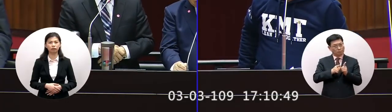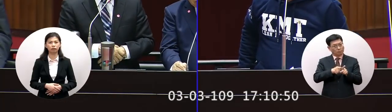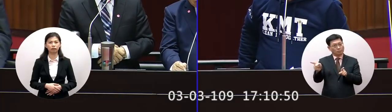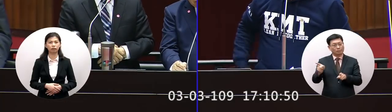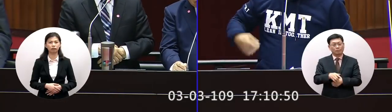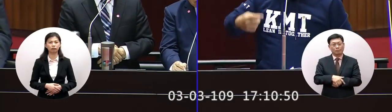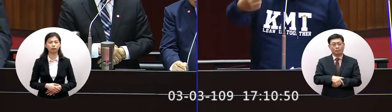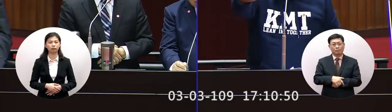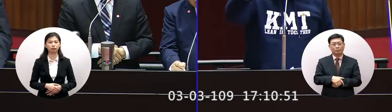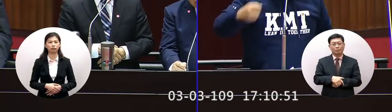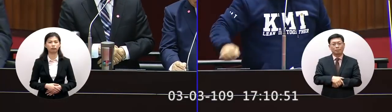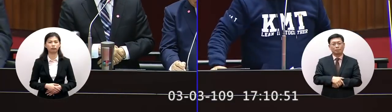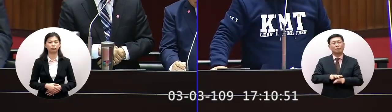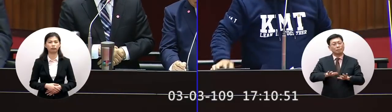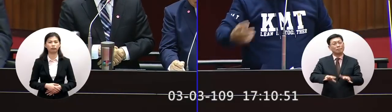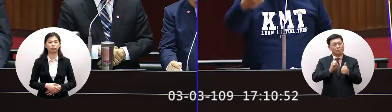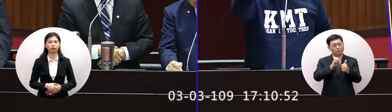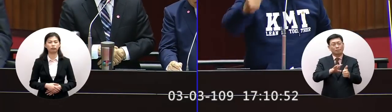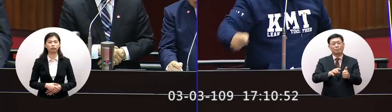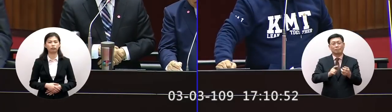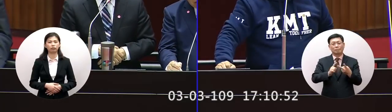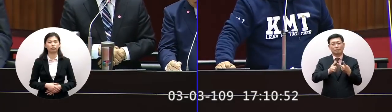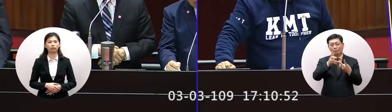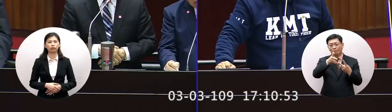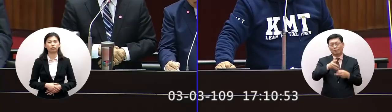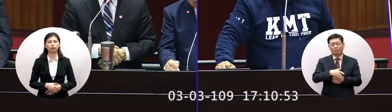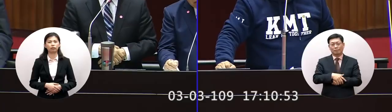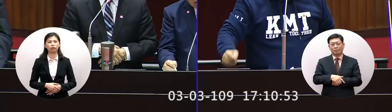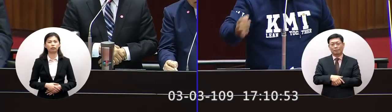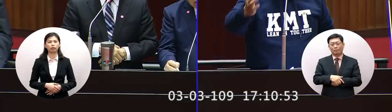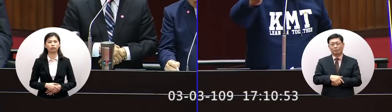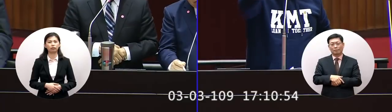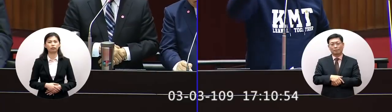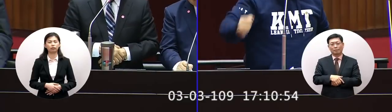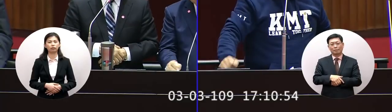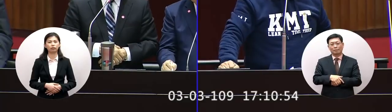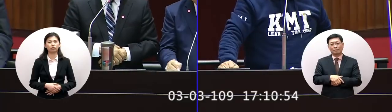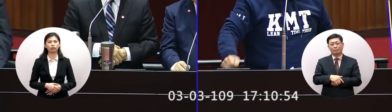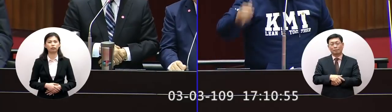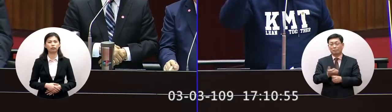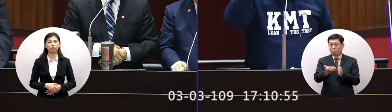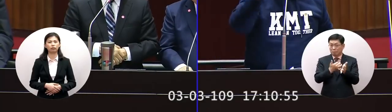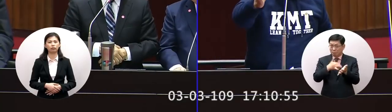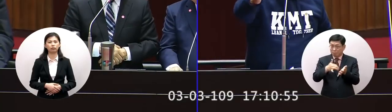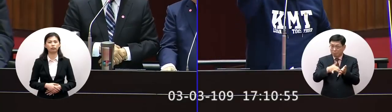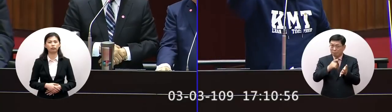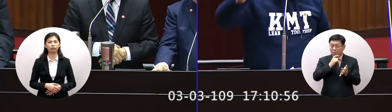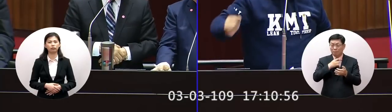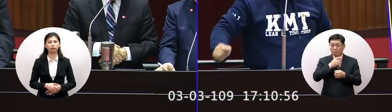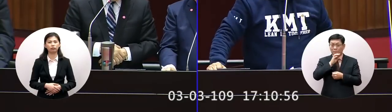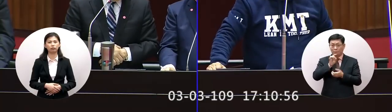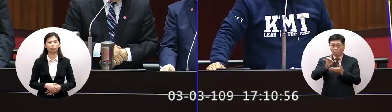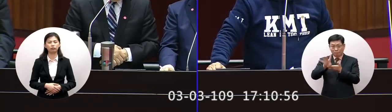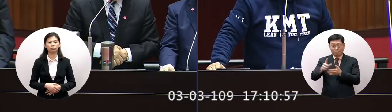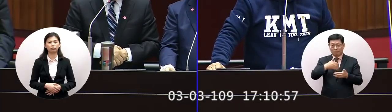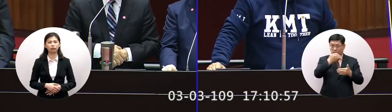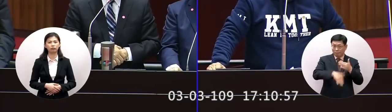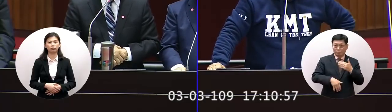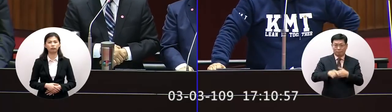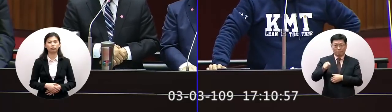吧？我再来讲，我再请教你。庄宇省的时阵，删除跟删